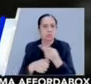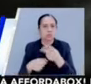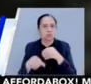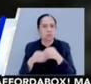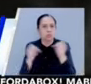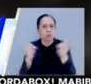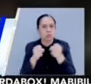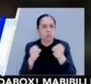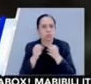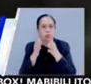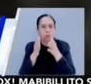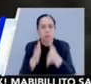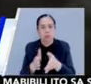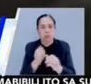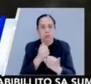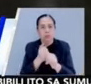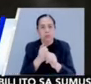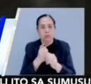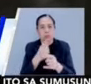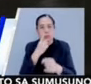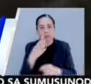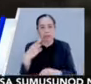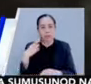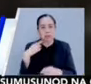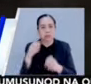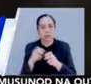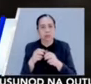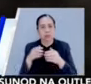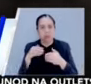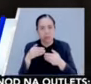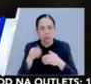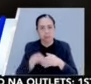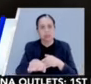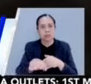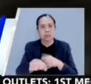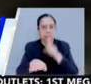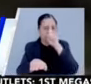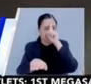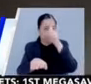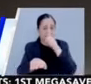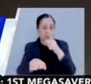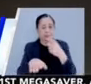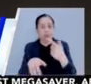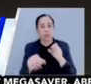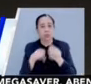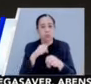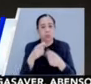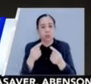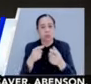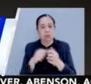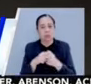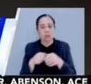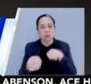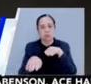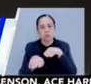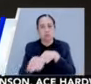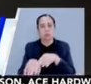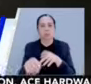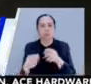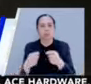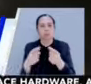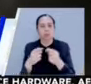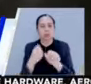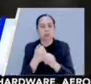daan. Ang jeep sa kanan naunang umabante. Tila nainis ang jeep sa kanan kaya binunggo ng jeep sa kanan ang jeep sa